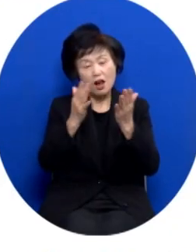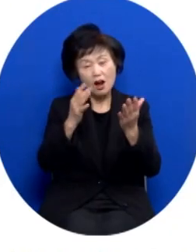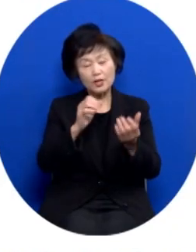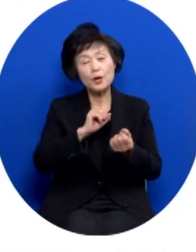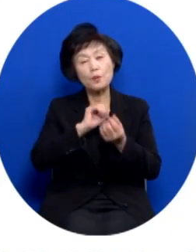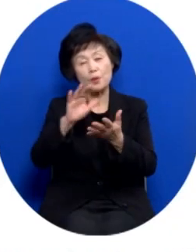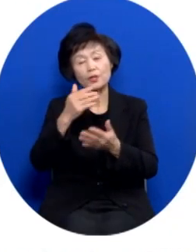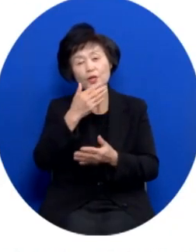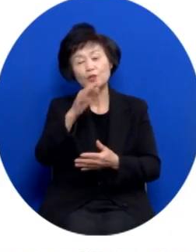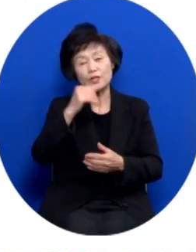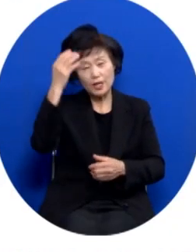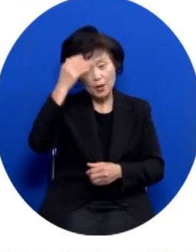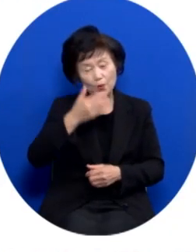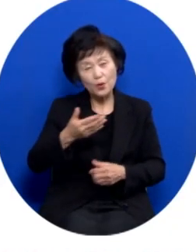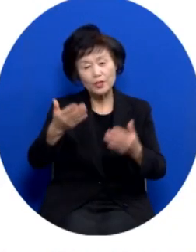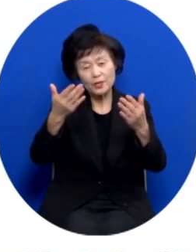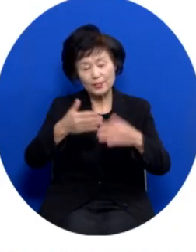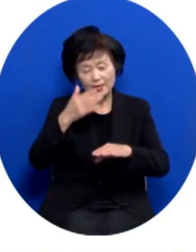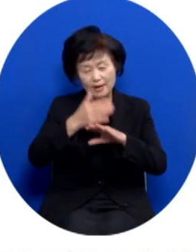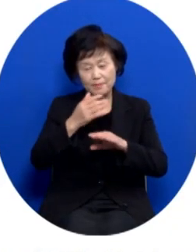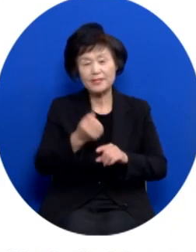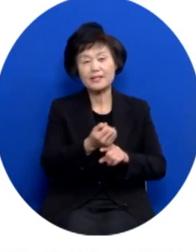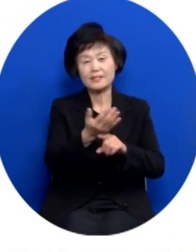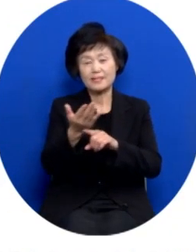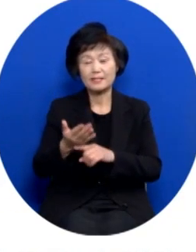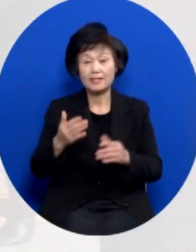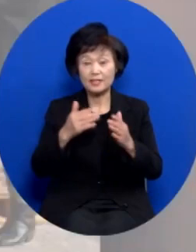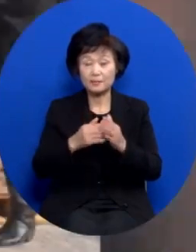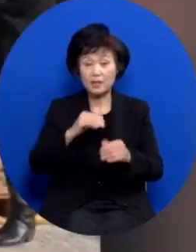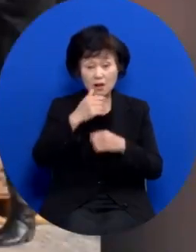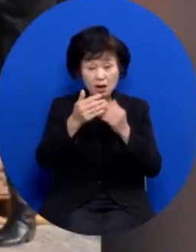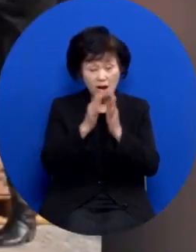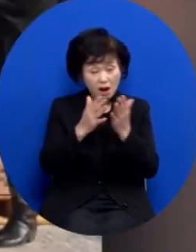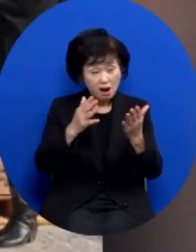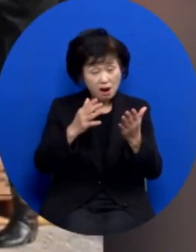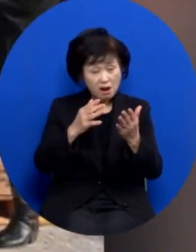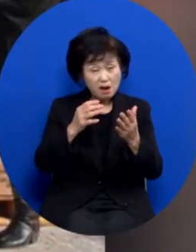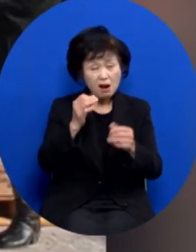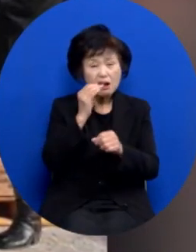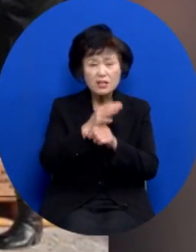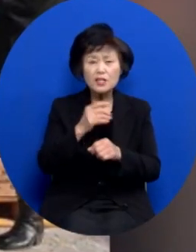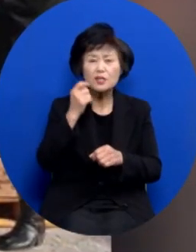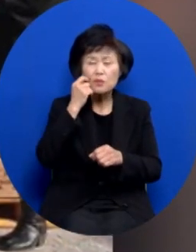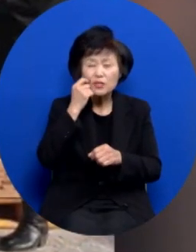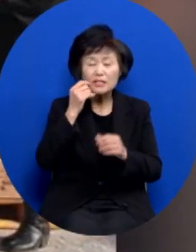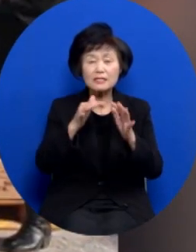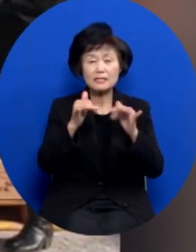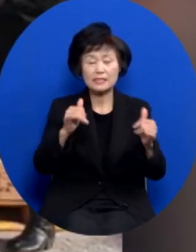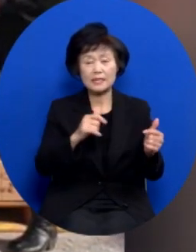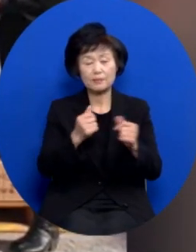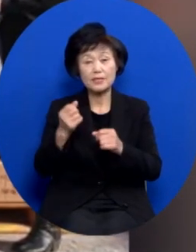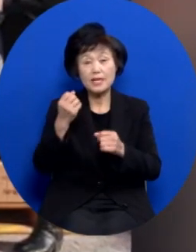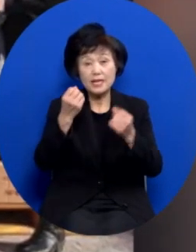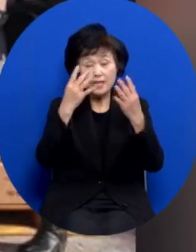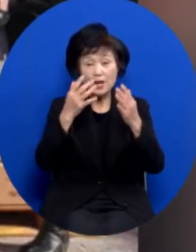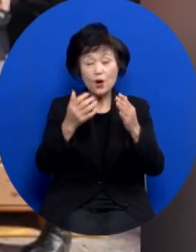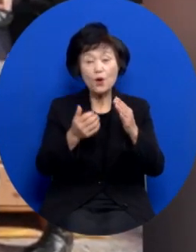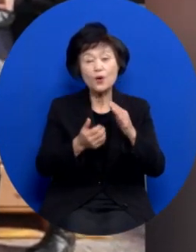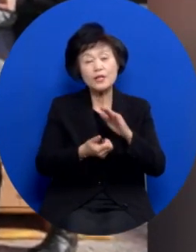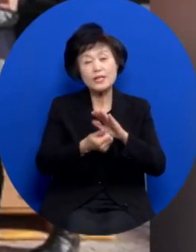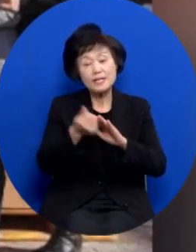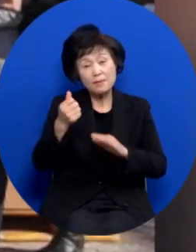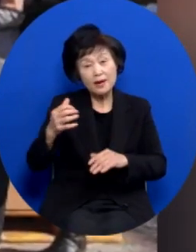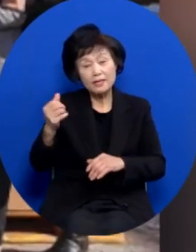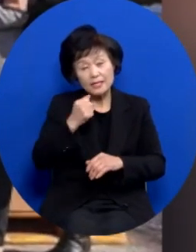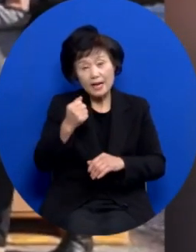주셔서 감사하다고 전했습니다 성서공예는 성경을 구하지 못했던 사람들이 새 소망을 품고 기독교인이라는 이유로 차별받은